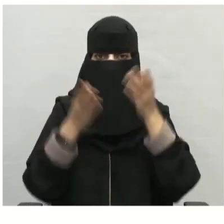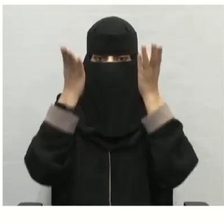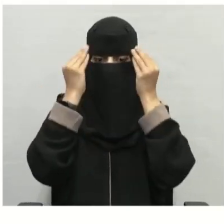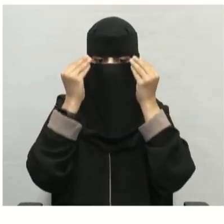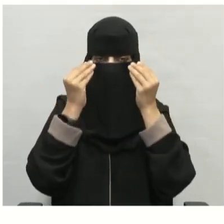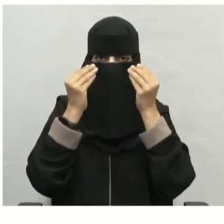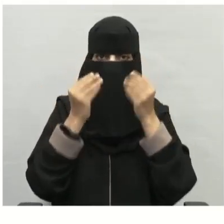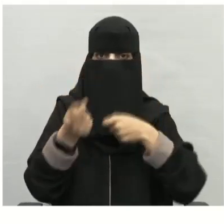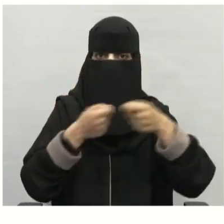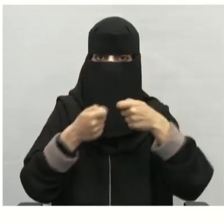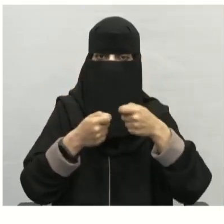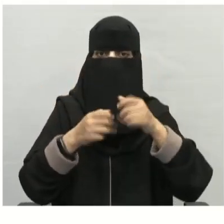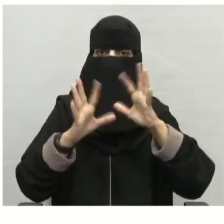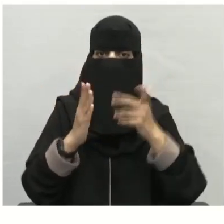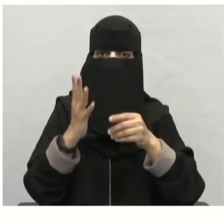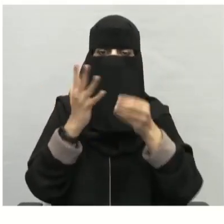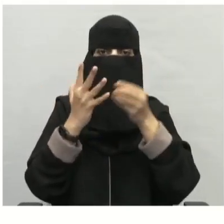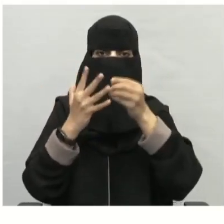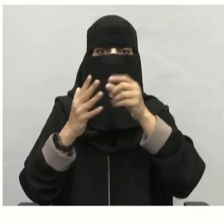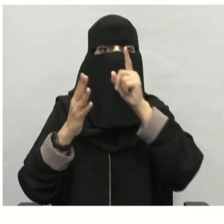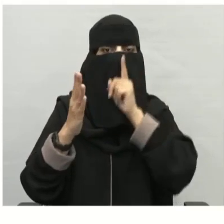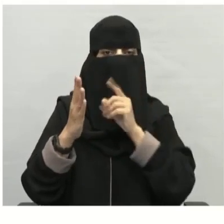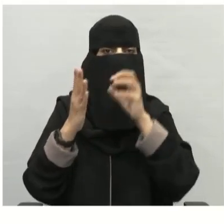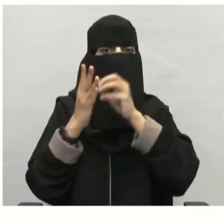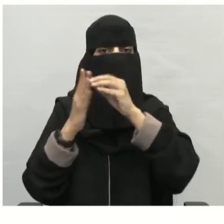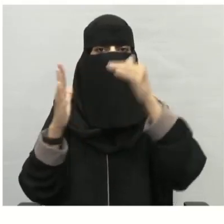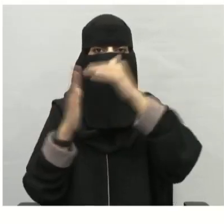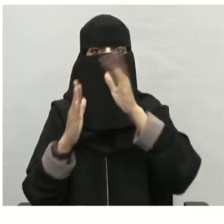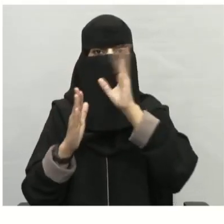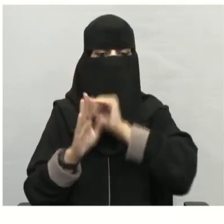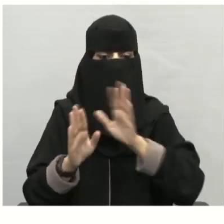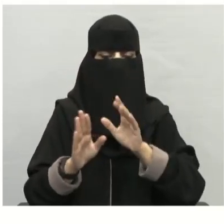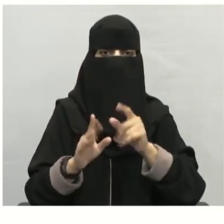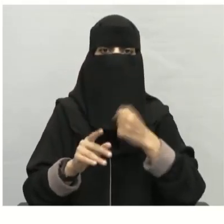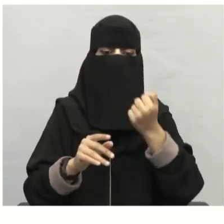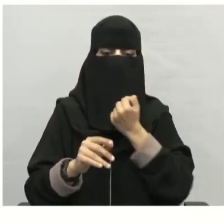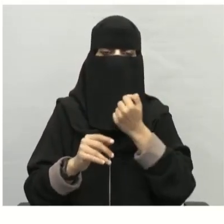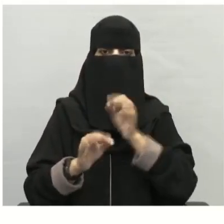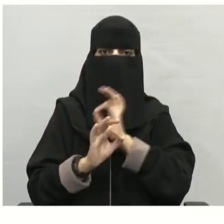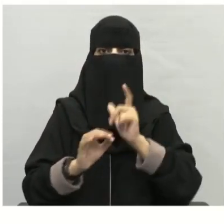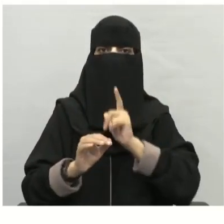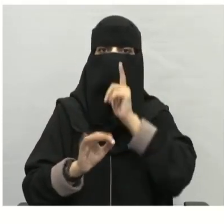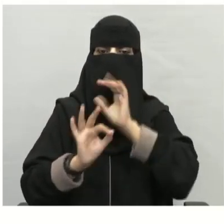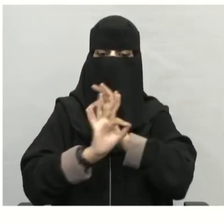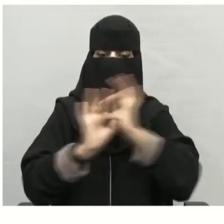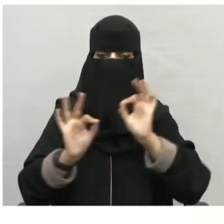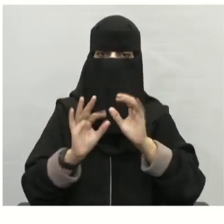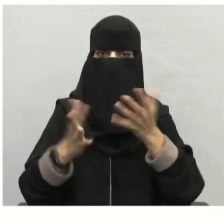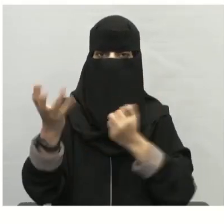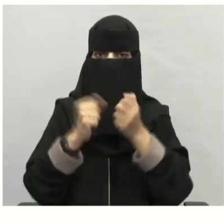في السلعه في السعر في التواريخ الانتاج والصلاحيه حق اشبع حاجاته الاساسيه